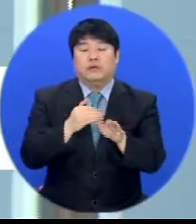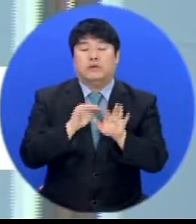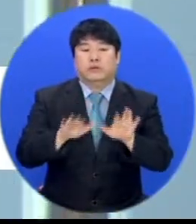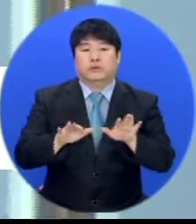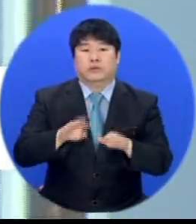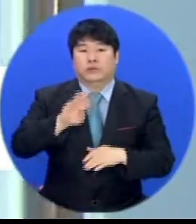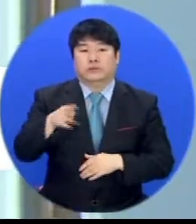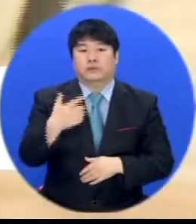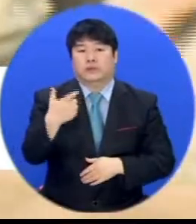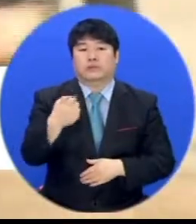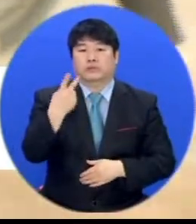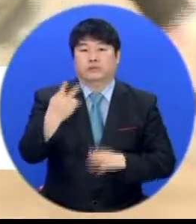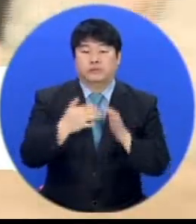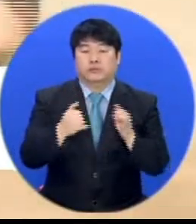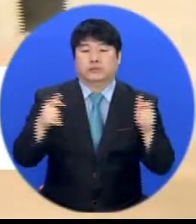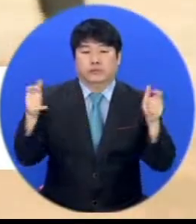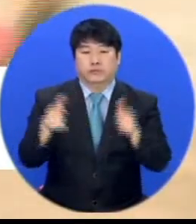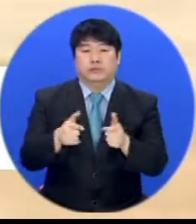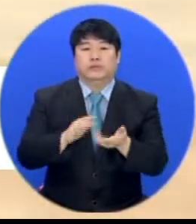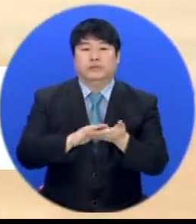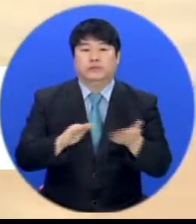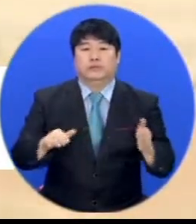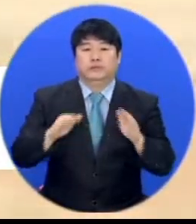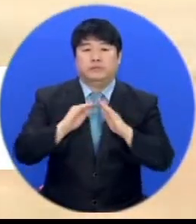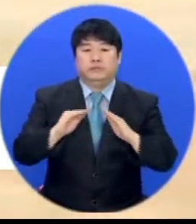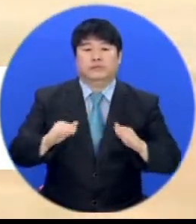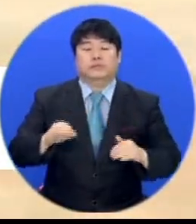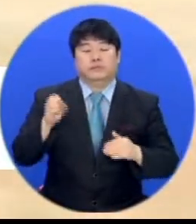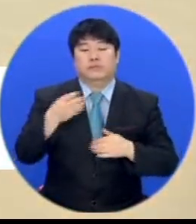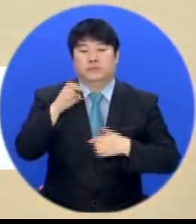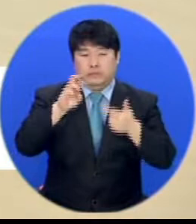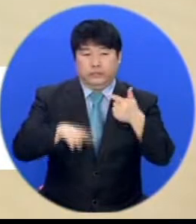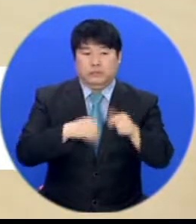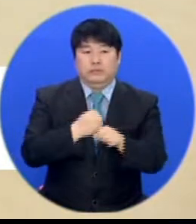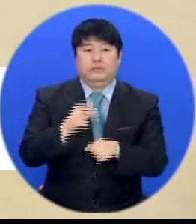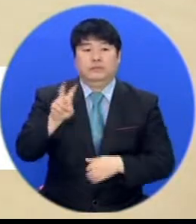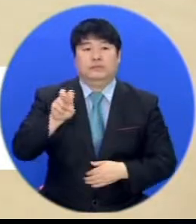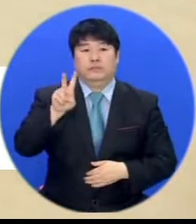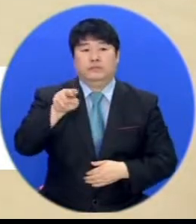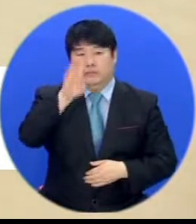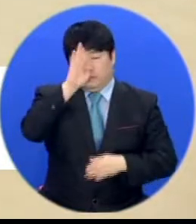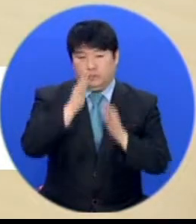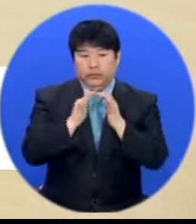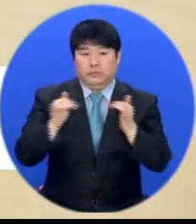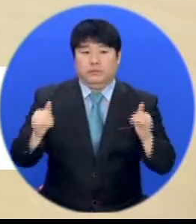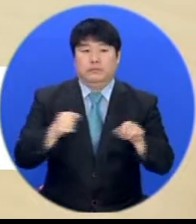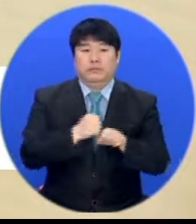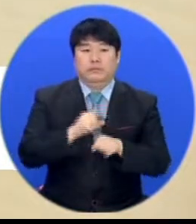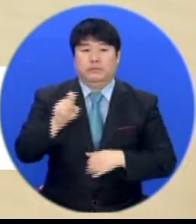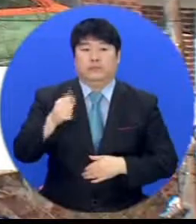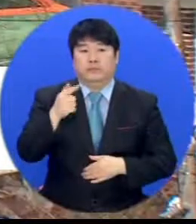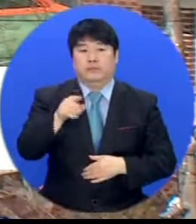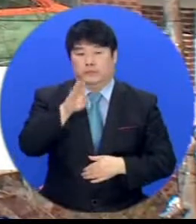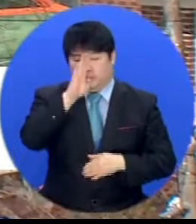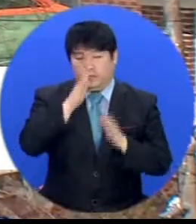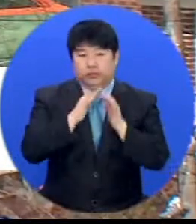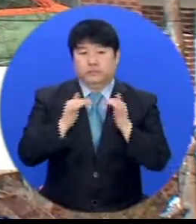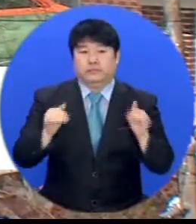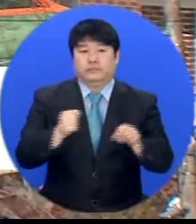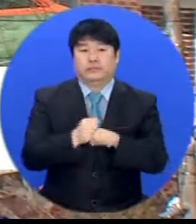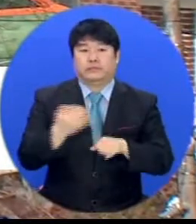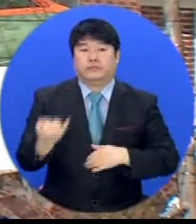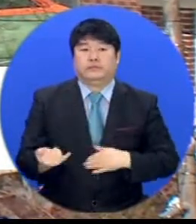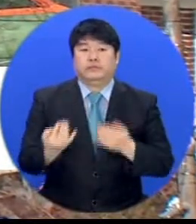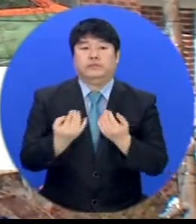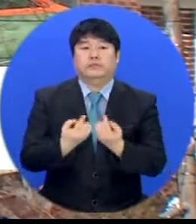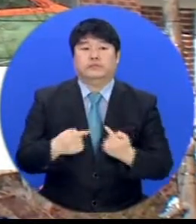오늘은 362명으로 줄였습니다. 또 나주의 22번째 확진 환자의 경우는 16번째 확진자인